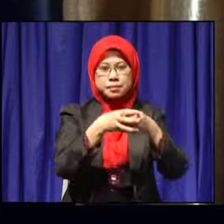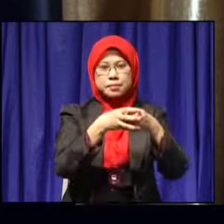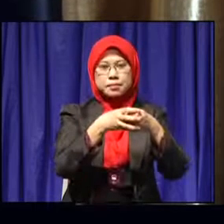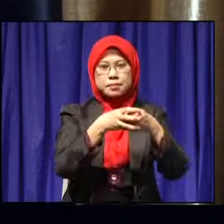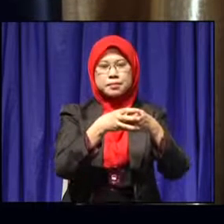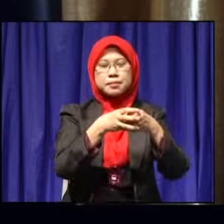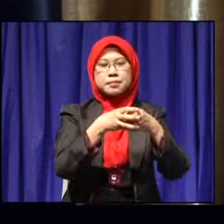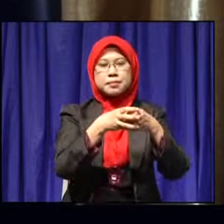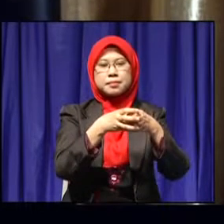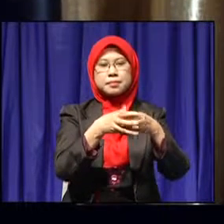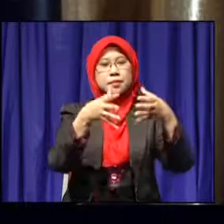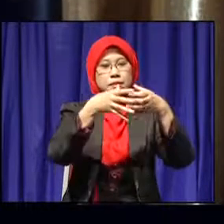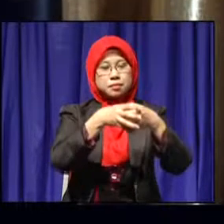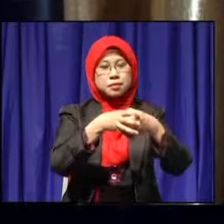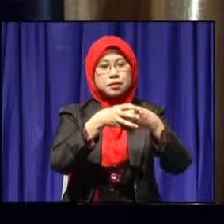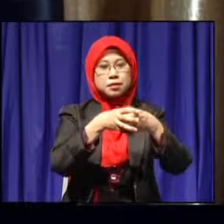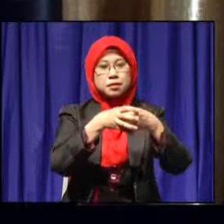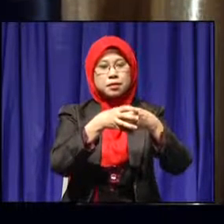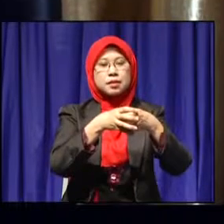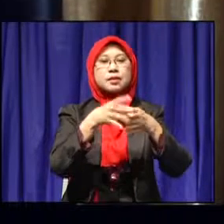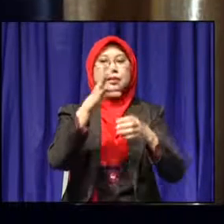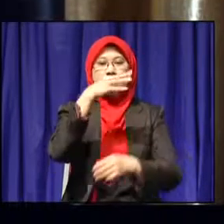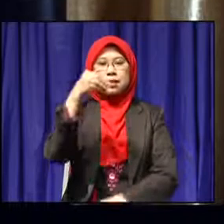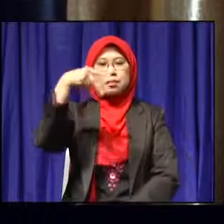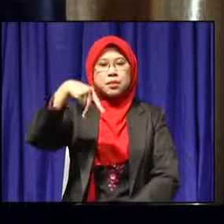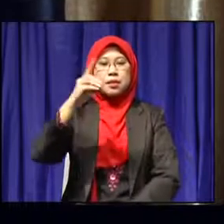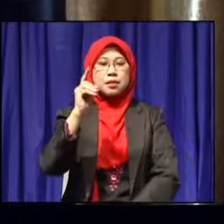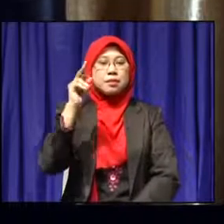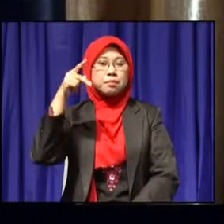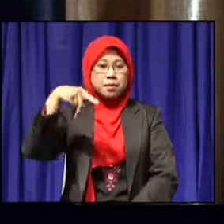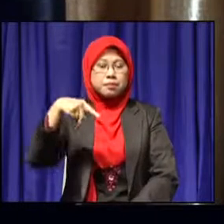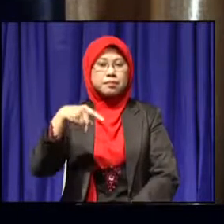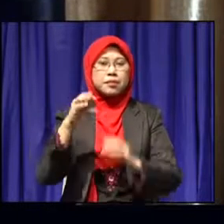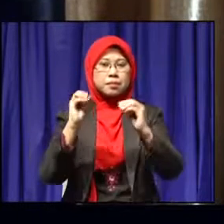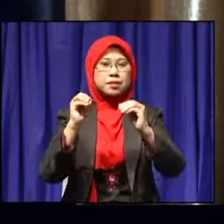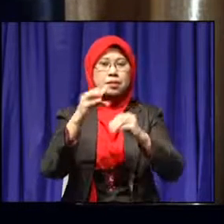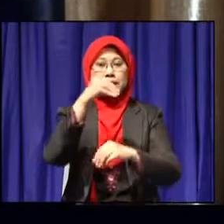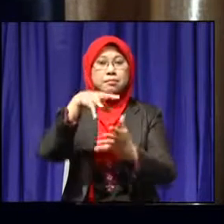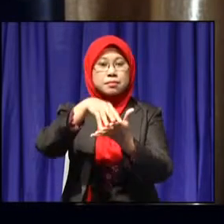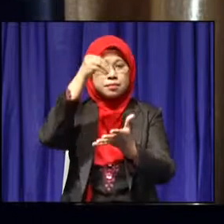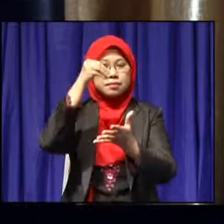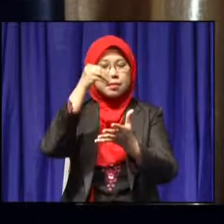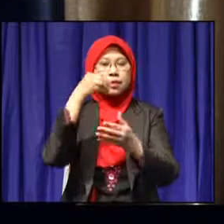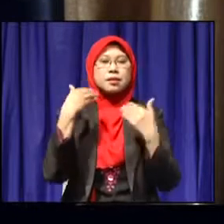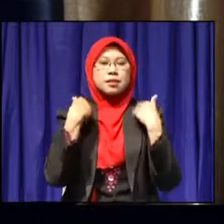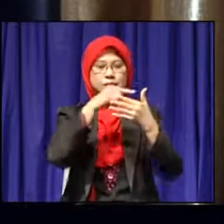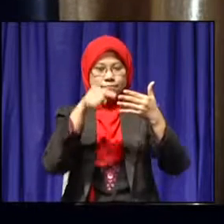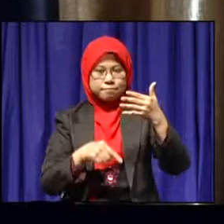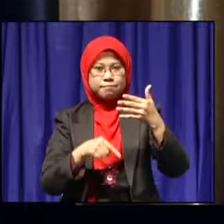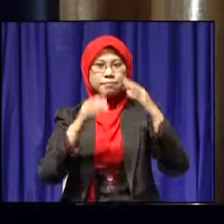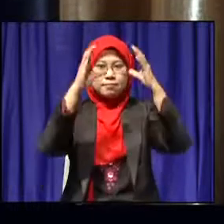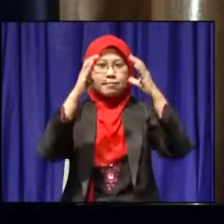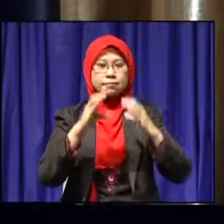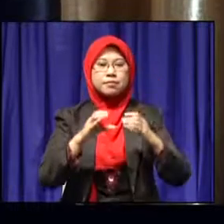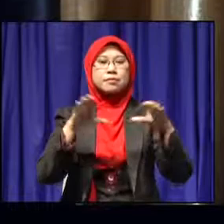dalam-dalam Wah ada lam pengajaran dan pembelajaran dan elu beberapa pendekatan juga diberi penekanan